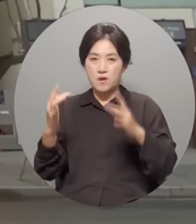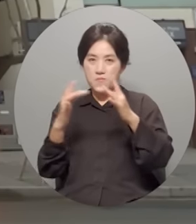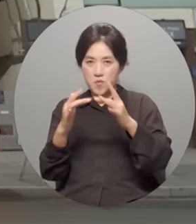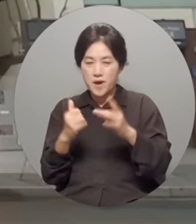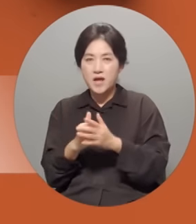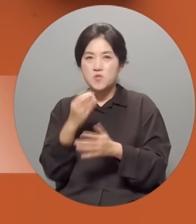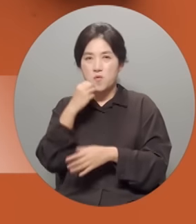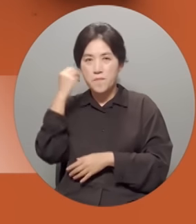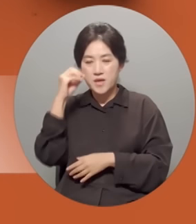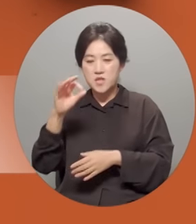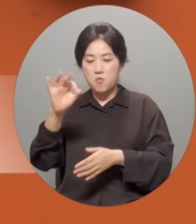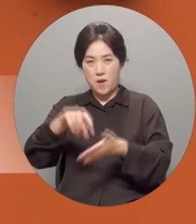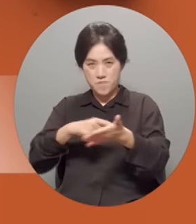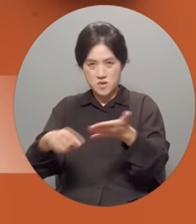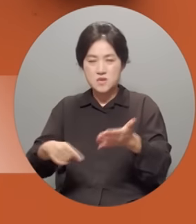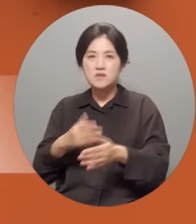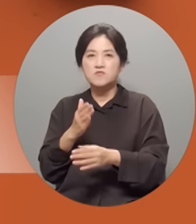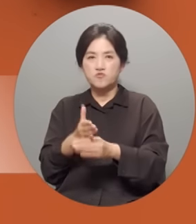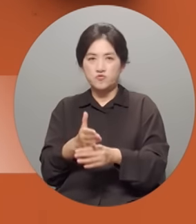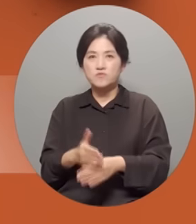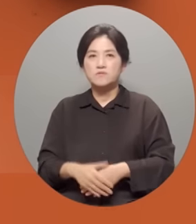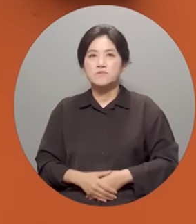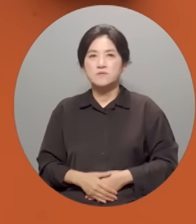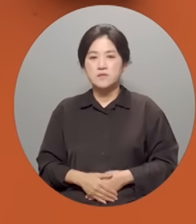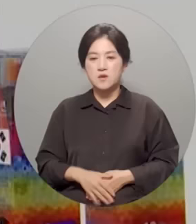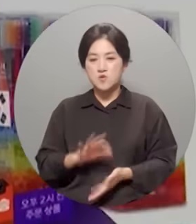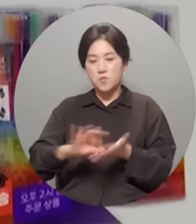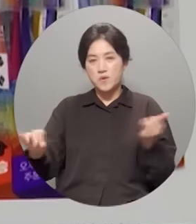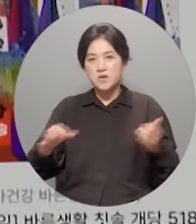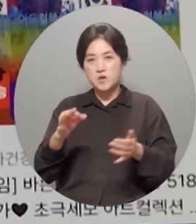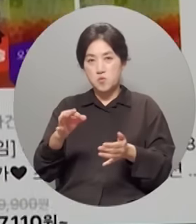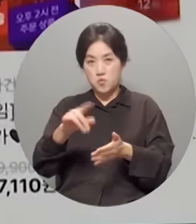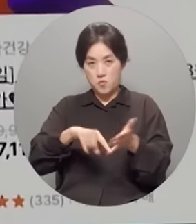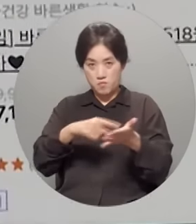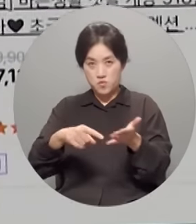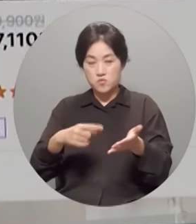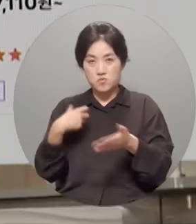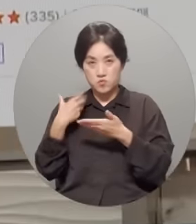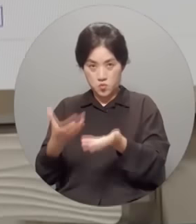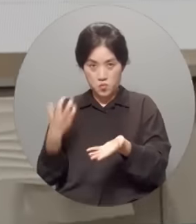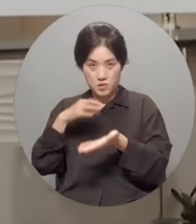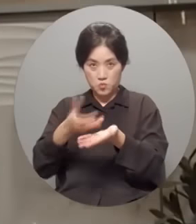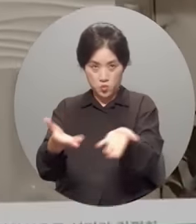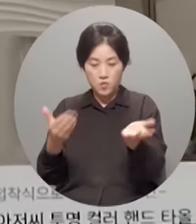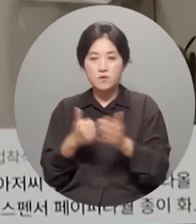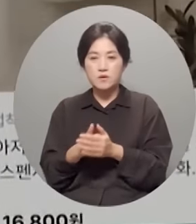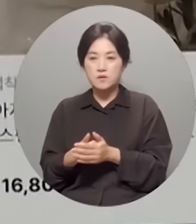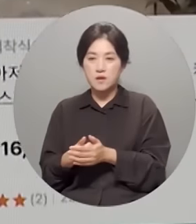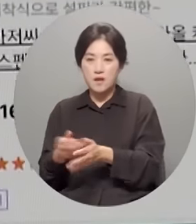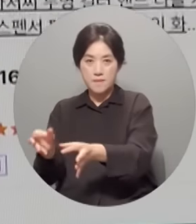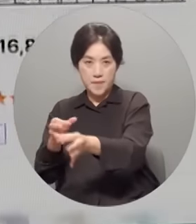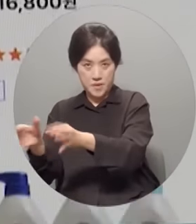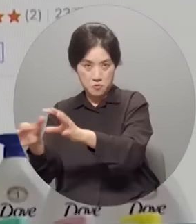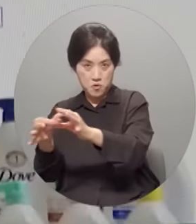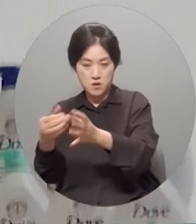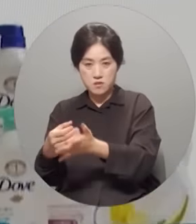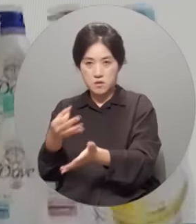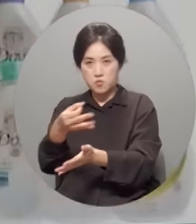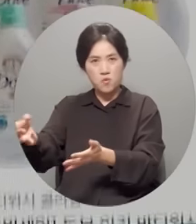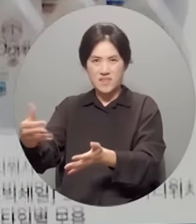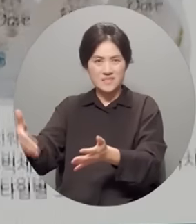통해 환불을 진행하고 있습니다. 소비자 환불과 별개로 입점한 판매자들에 대한 정산은 아직 이루어지지 않고